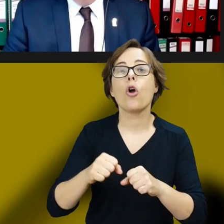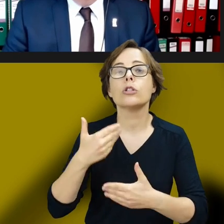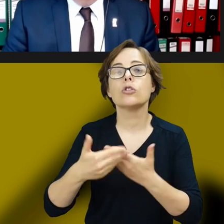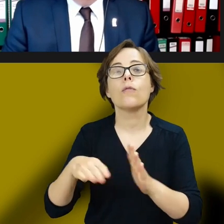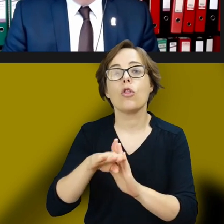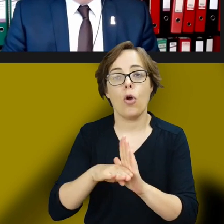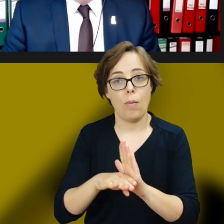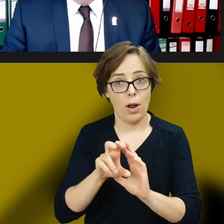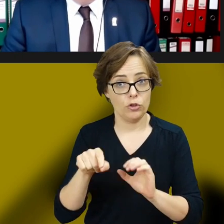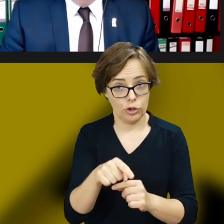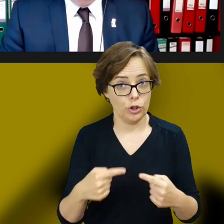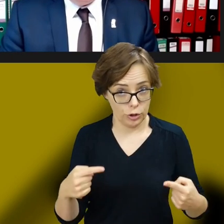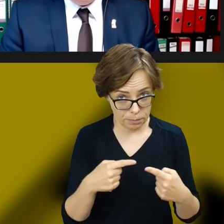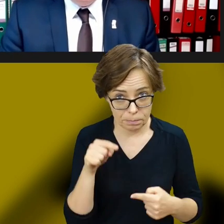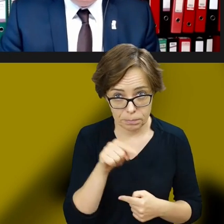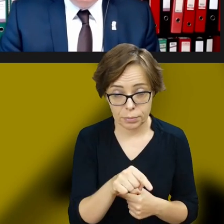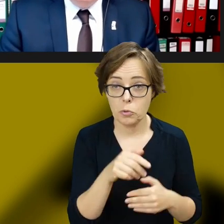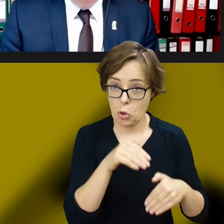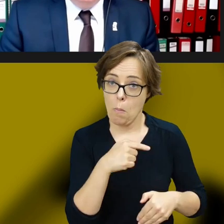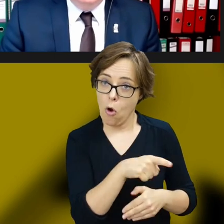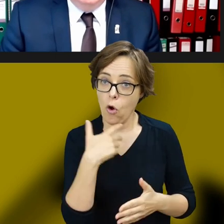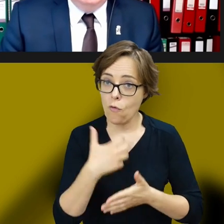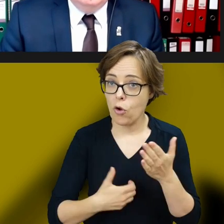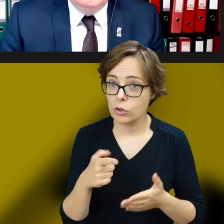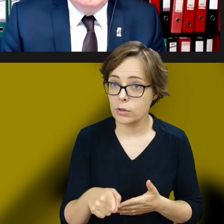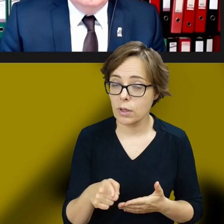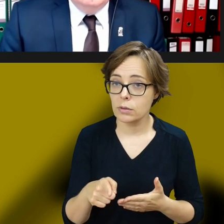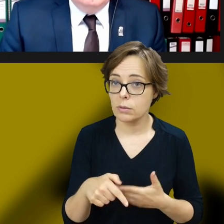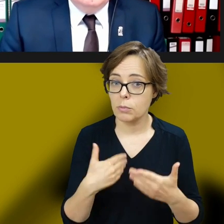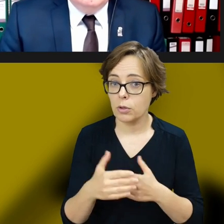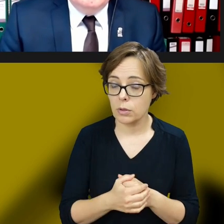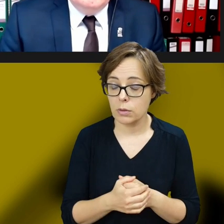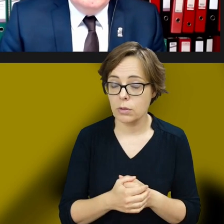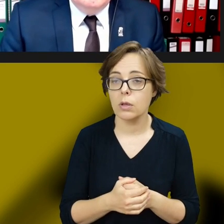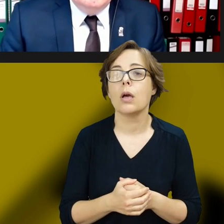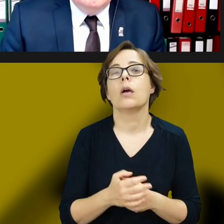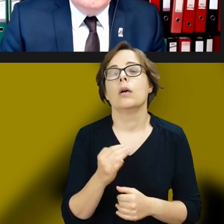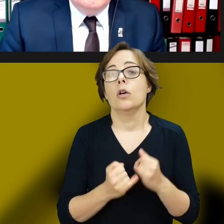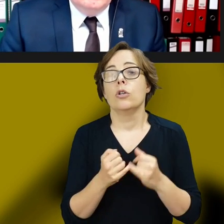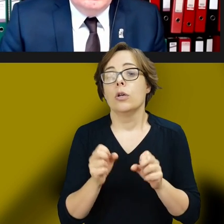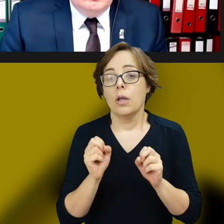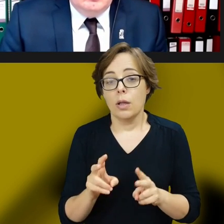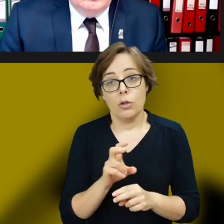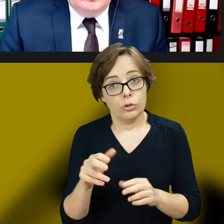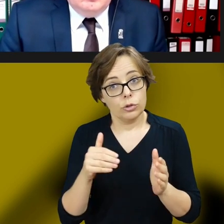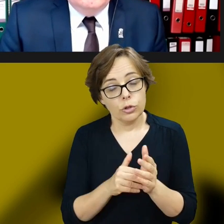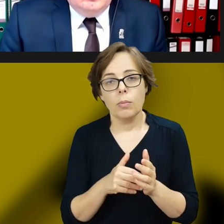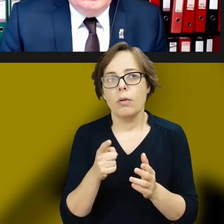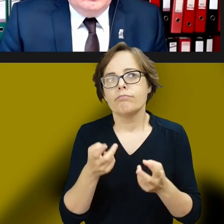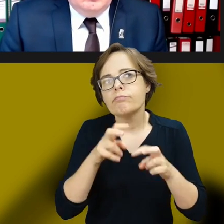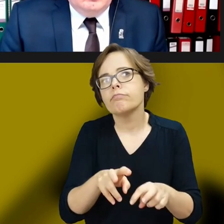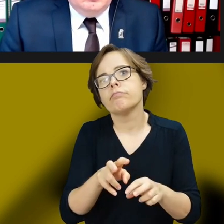tego? I po drugie, czy w takim razie należałoby budować dedykowane postępowanie szczególne, a jeżeli